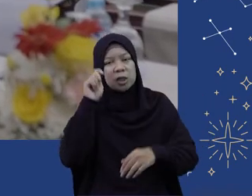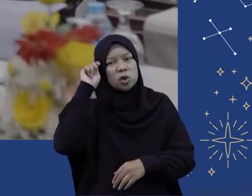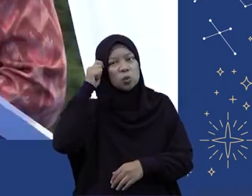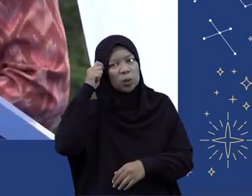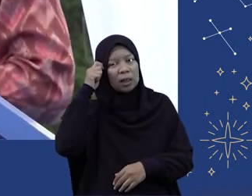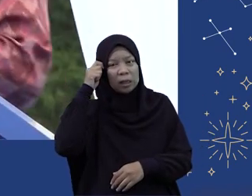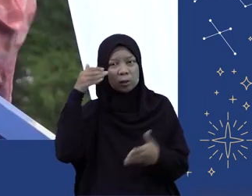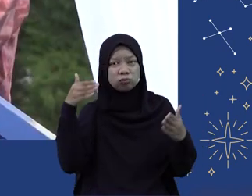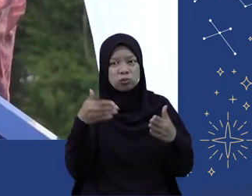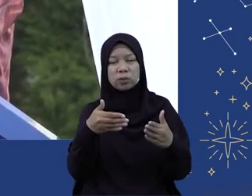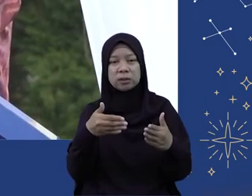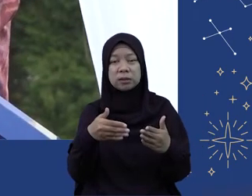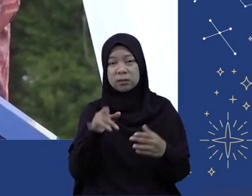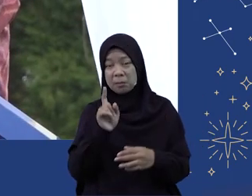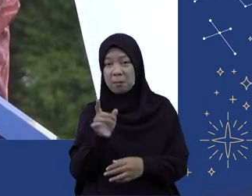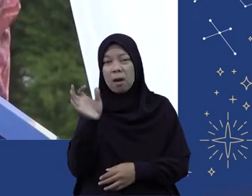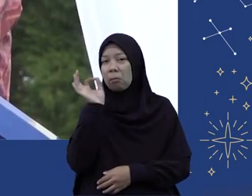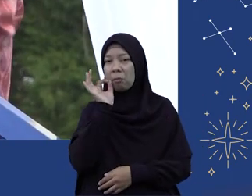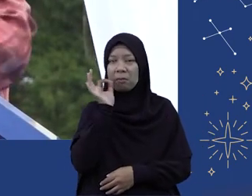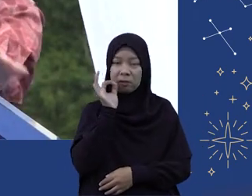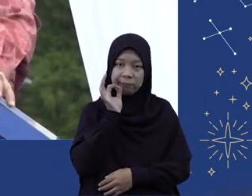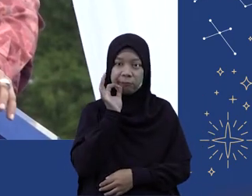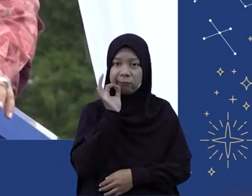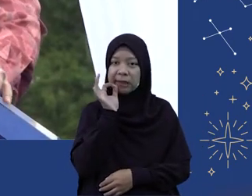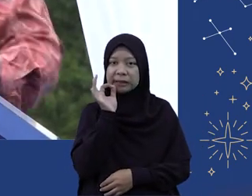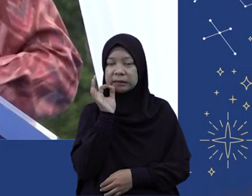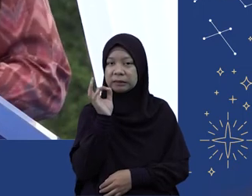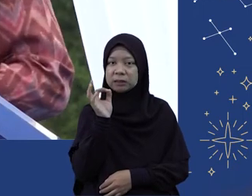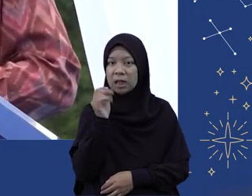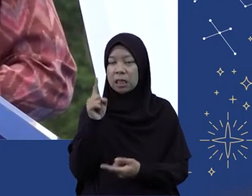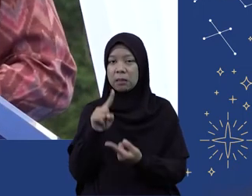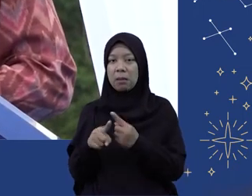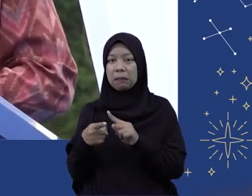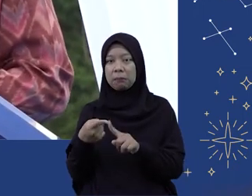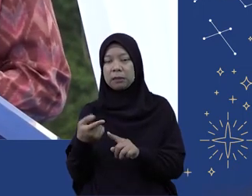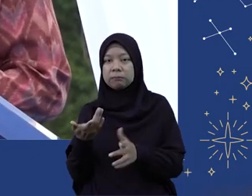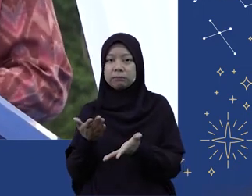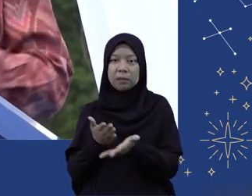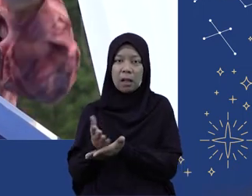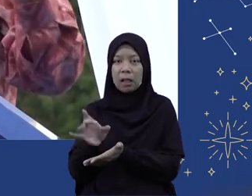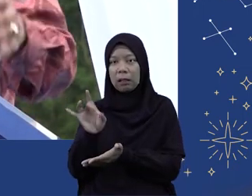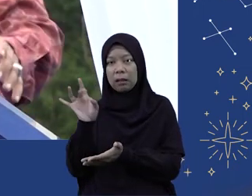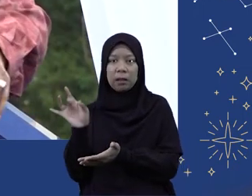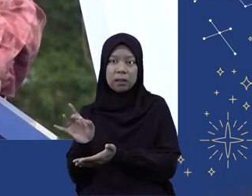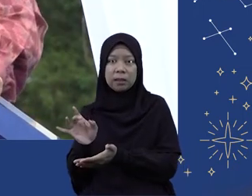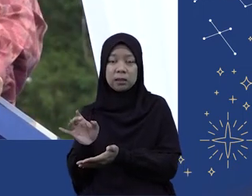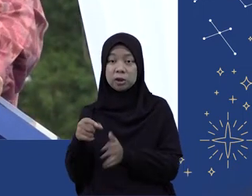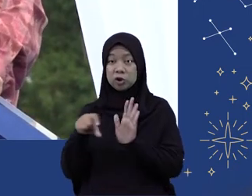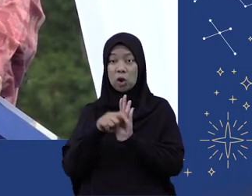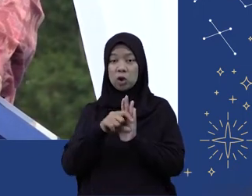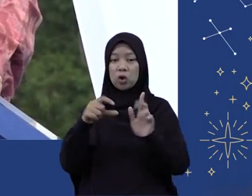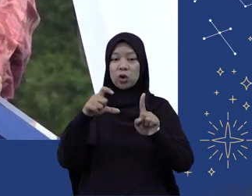sulit karena apa ya mohon maaf teman-teman di DPR